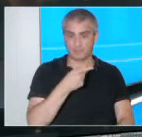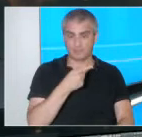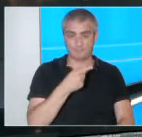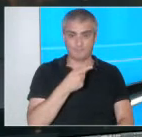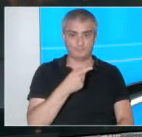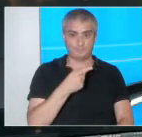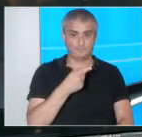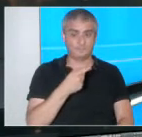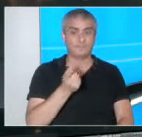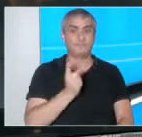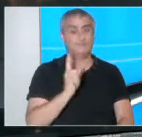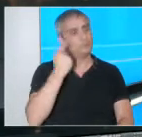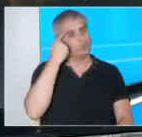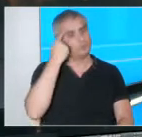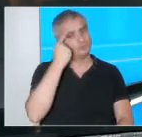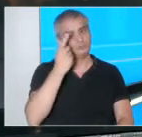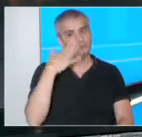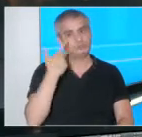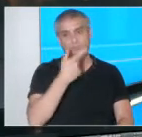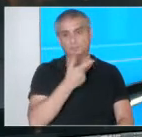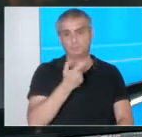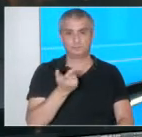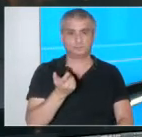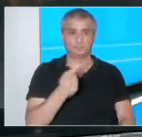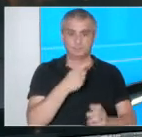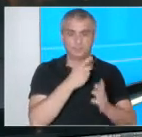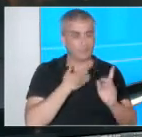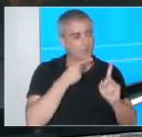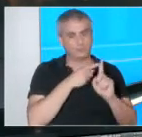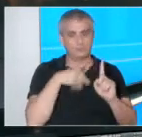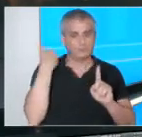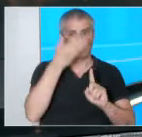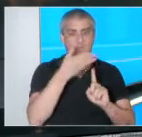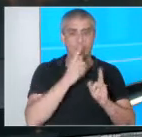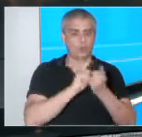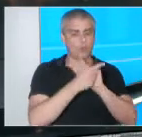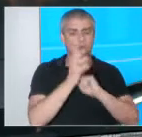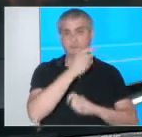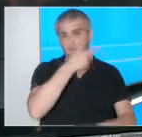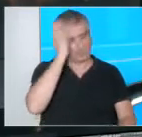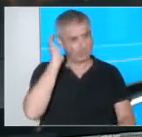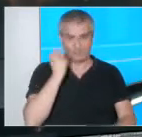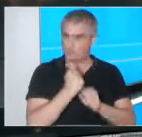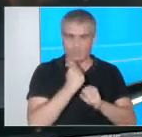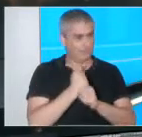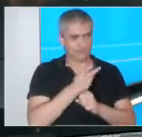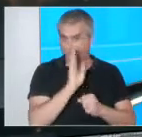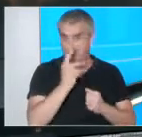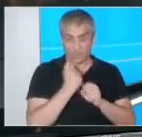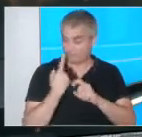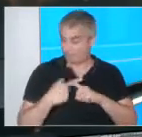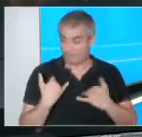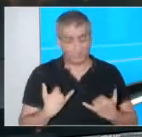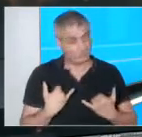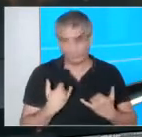בנט, מישהו חושב שהיא זו שתפיל את הממשלה, והיא מכוונת הלאה לכיוון הרוטציה עם לפיד, כי היא לא תעשה את זה לבנט, אם לא עשתה את זה עד